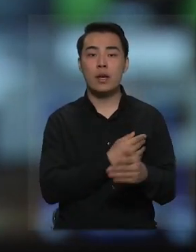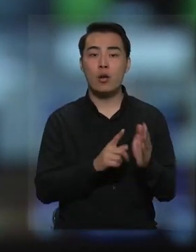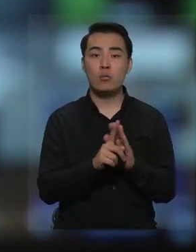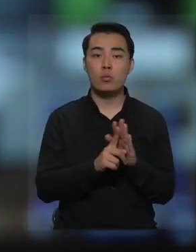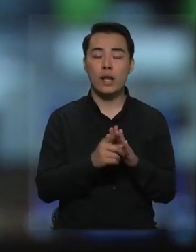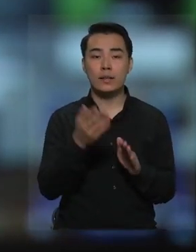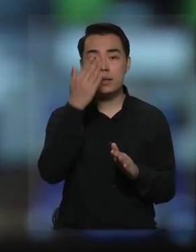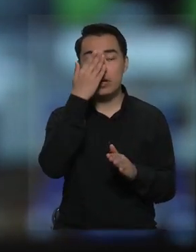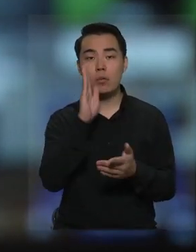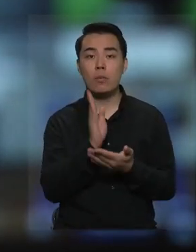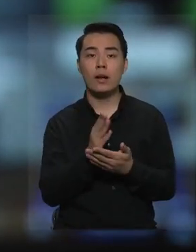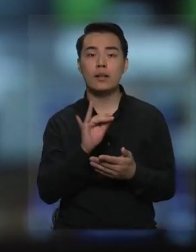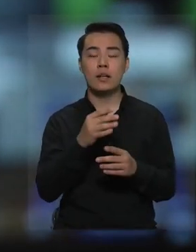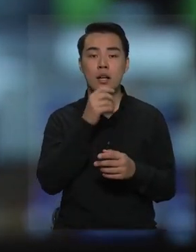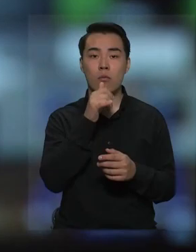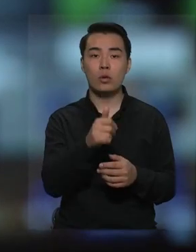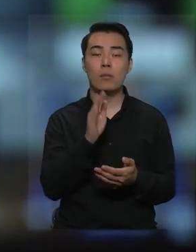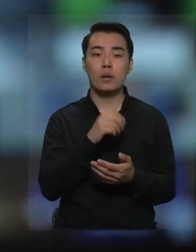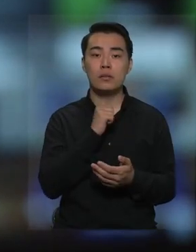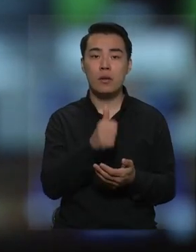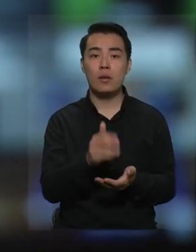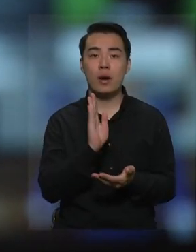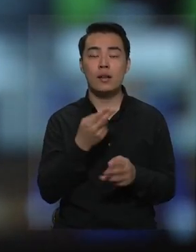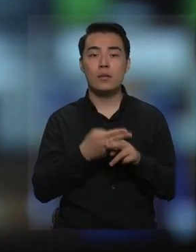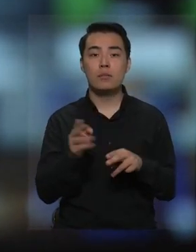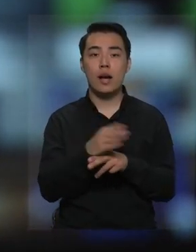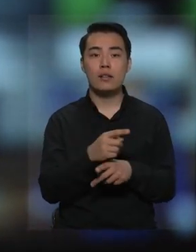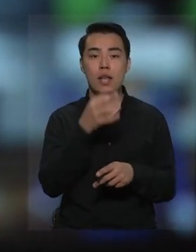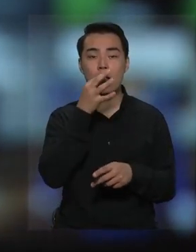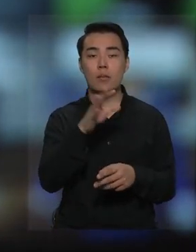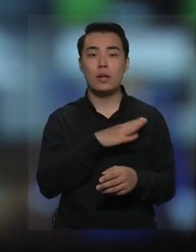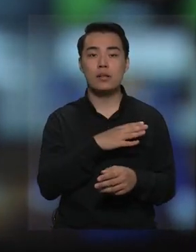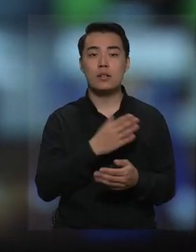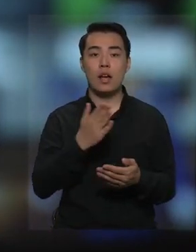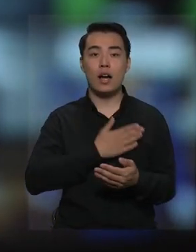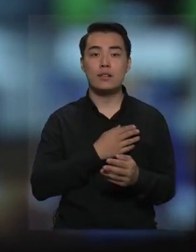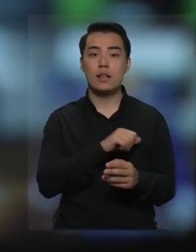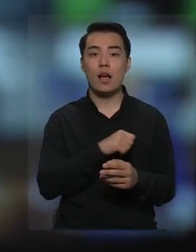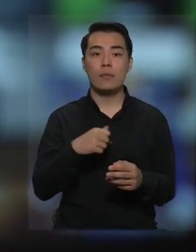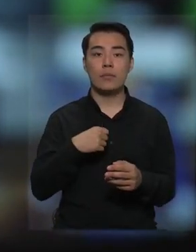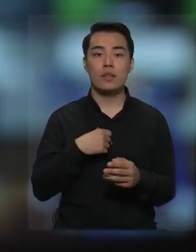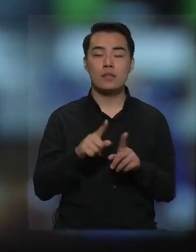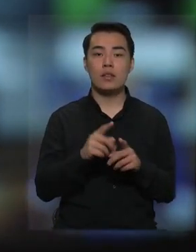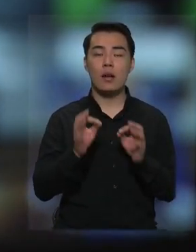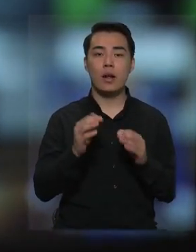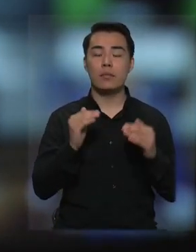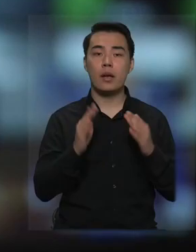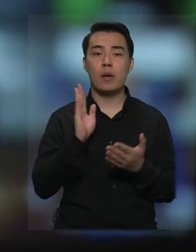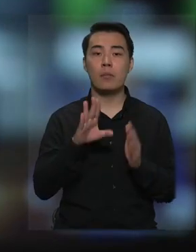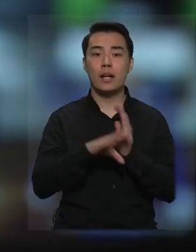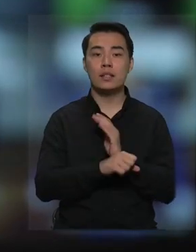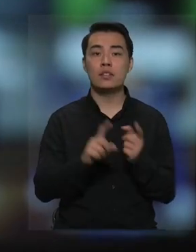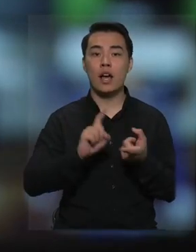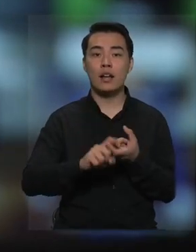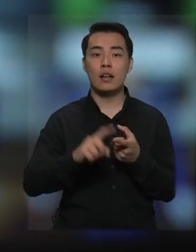тела озноб и рвота казахстанском минздраве заверили в нашей стране эпит ситуация стабильная последний случай